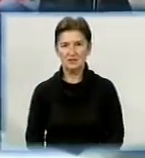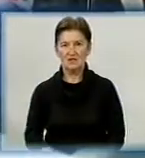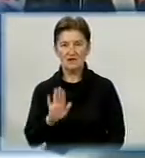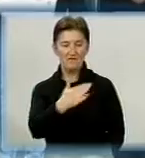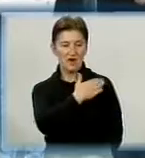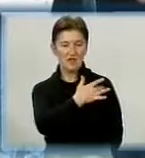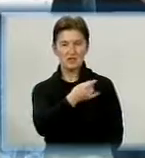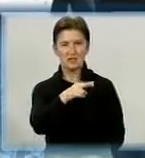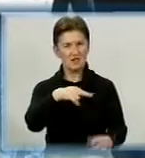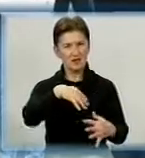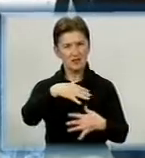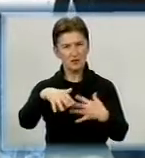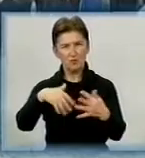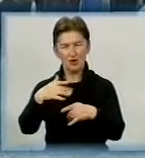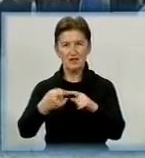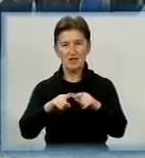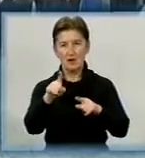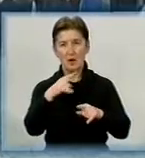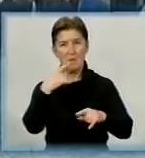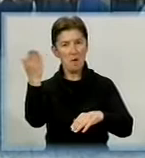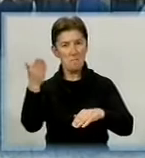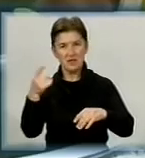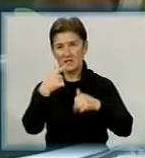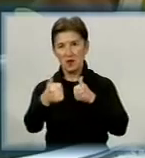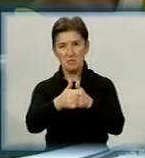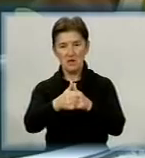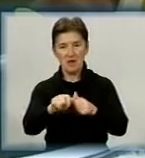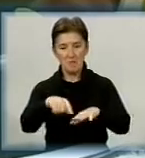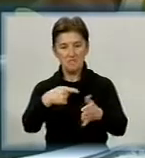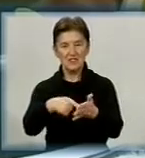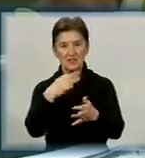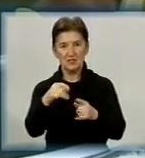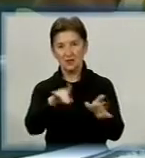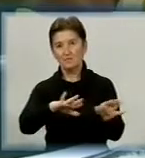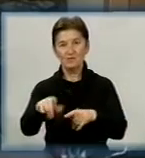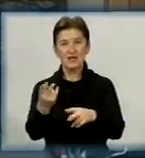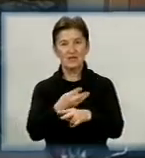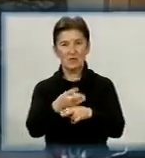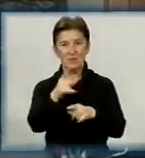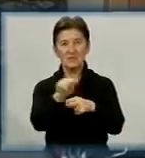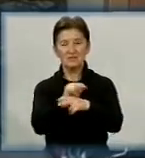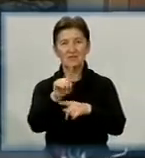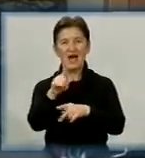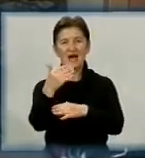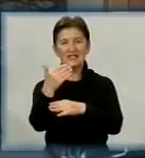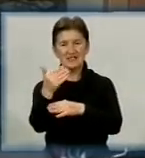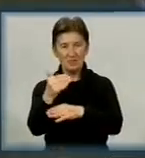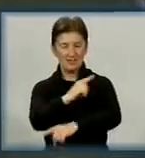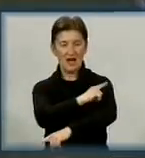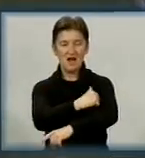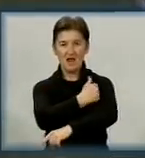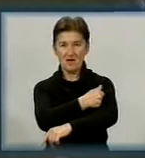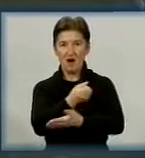Олександрії неспокійно. Місцеві підприємці провели мітинг біля міськради. Здравницю треба підлікувати. Знам'янська бальнеологічна лікарня